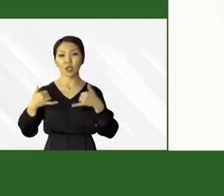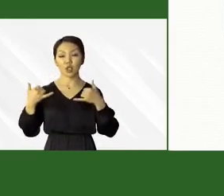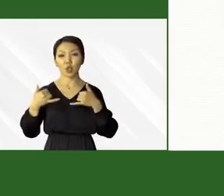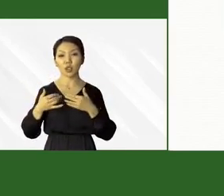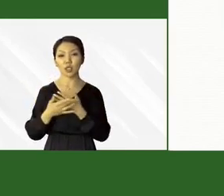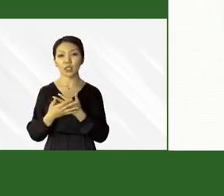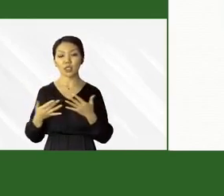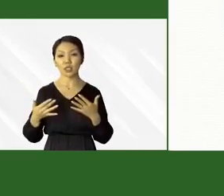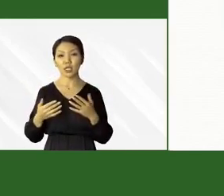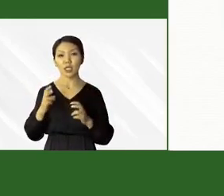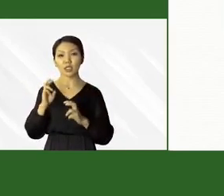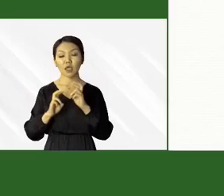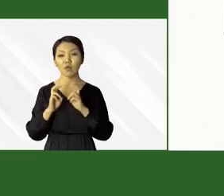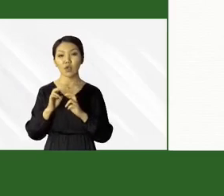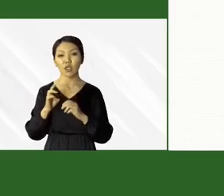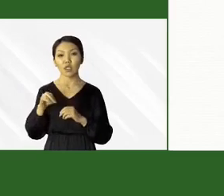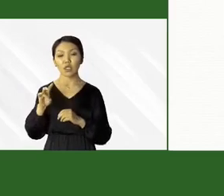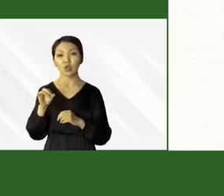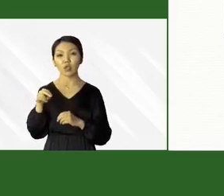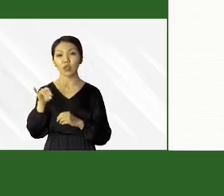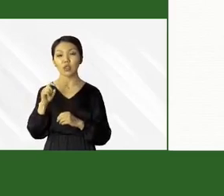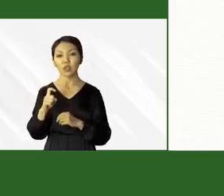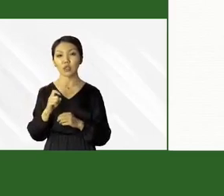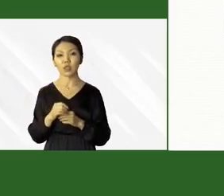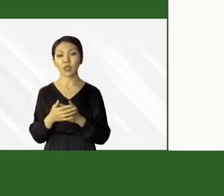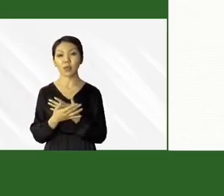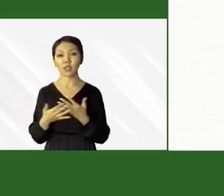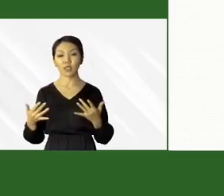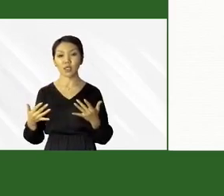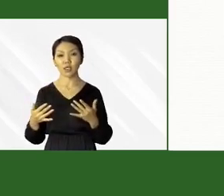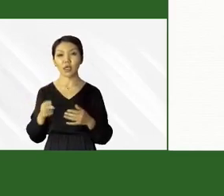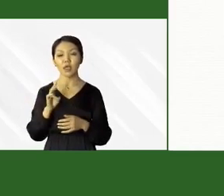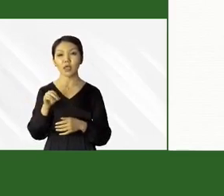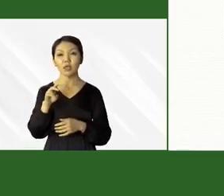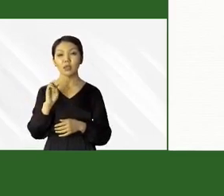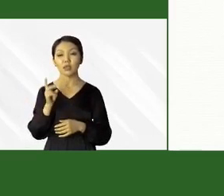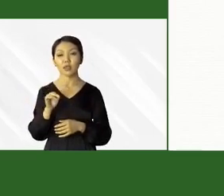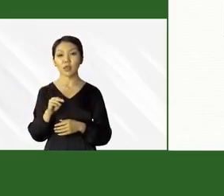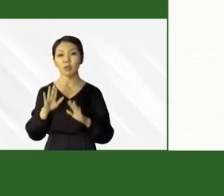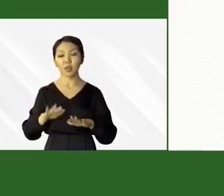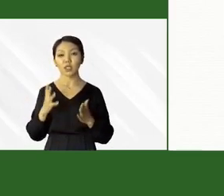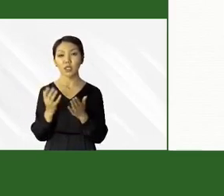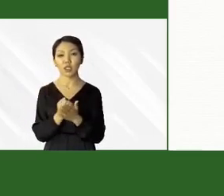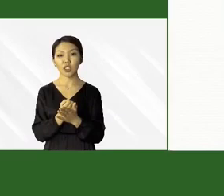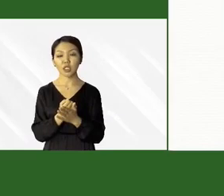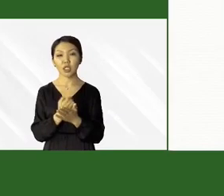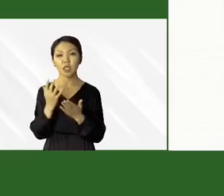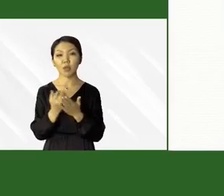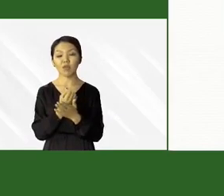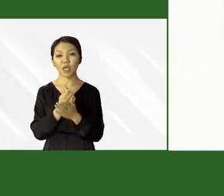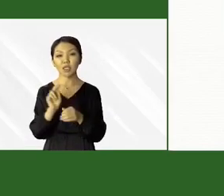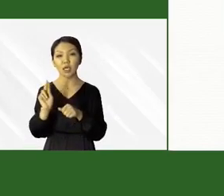заводы нерудных материалов. На Каиндымском гранитном месторождении добывается и обрабатывается